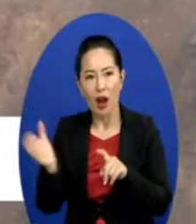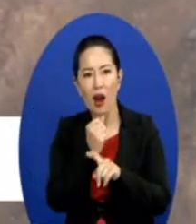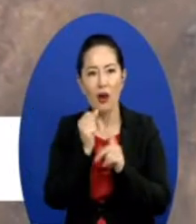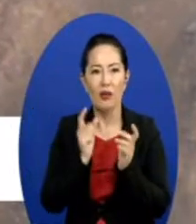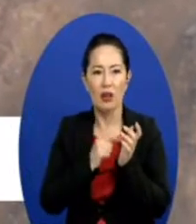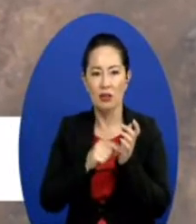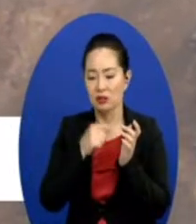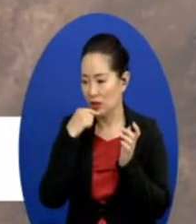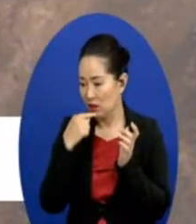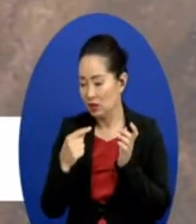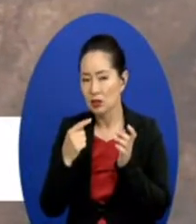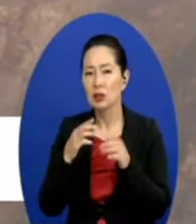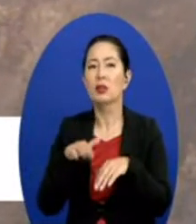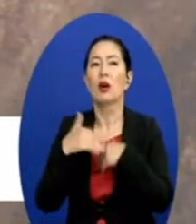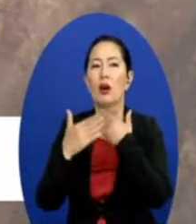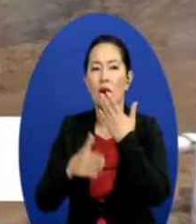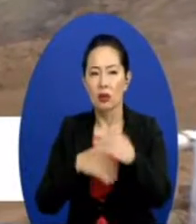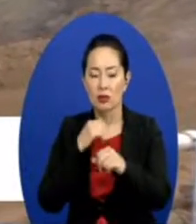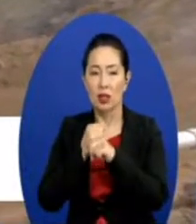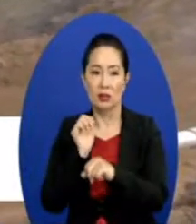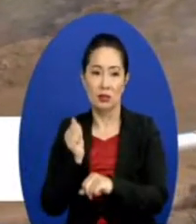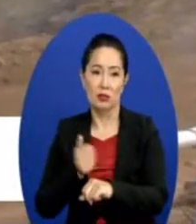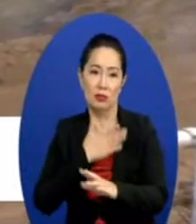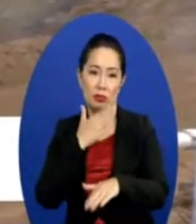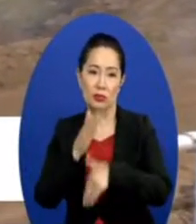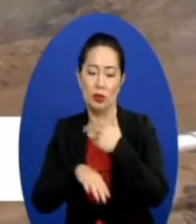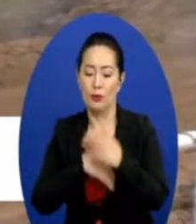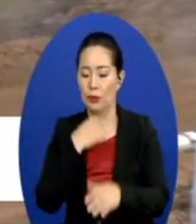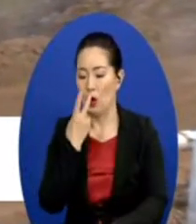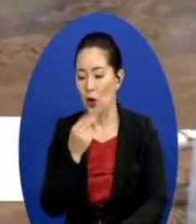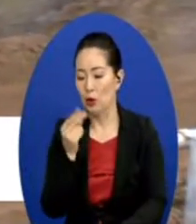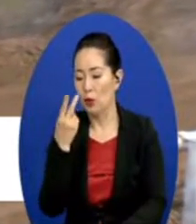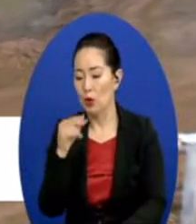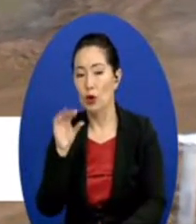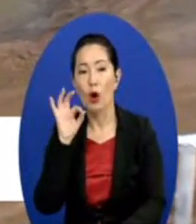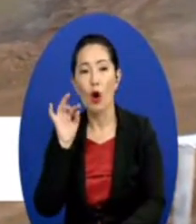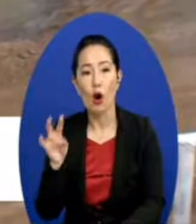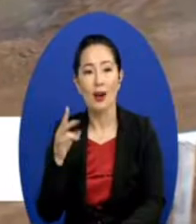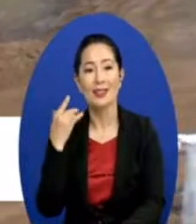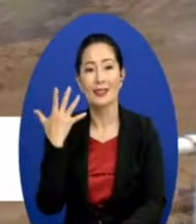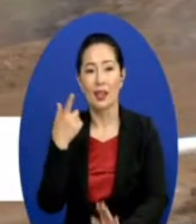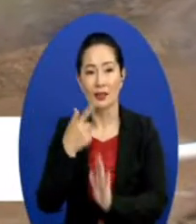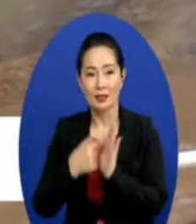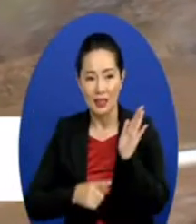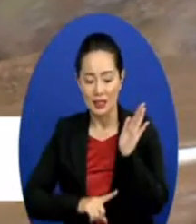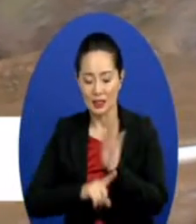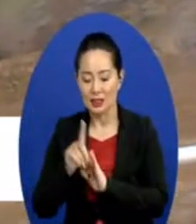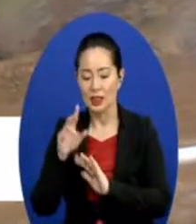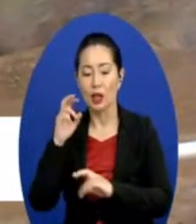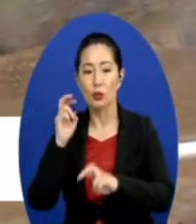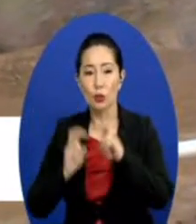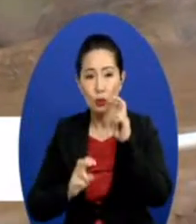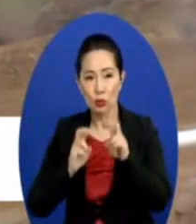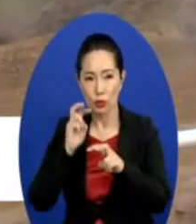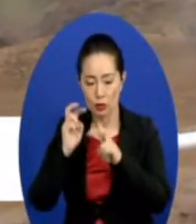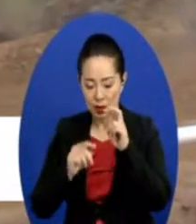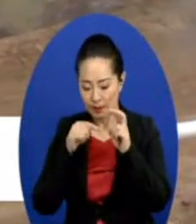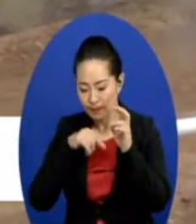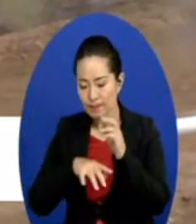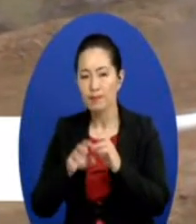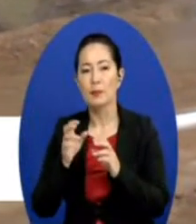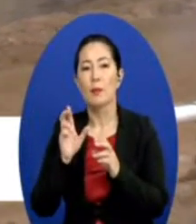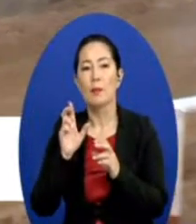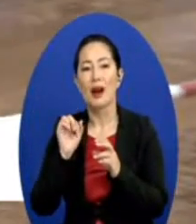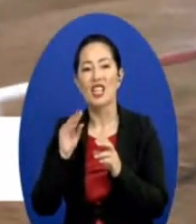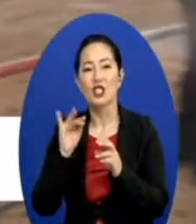За үүнээс хойш бол үйл ажиллагаа өдөртөө өрнөж за 2020 оны 5 сараас эхлээд баяжуулах үйлдвэрээс бол баяжмал гараад эхэлсэн